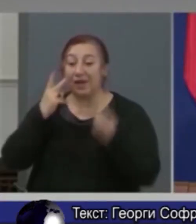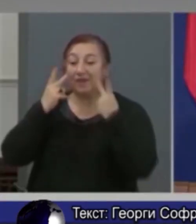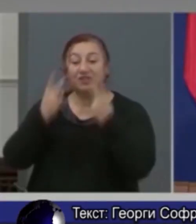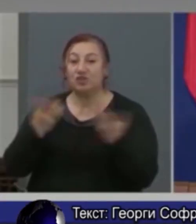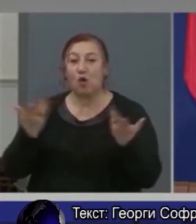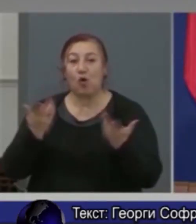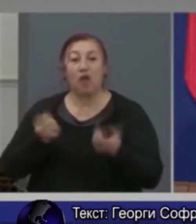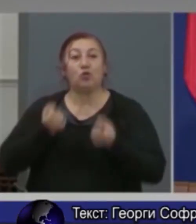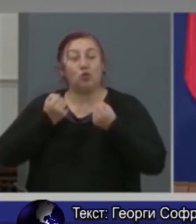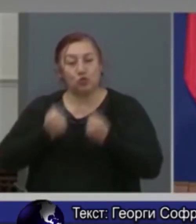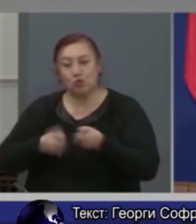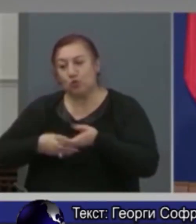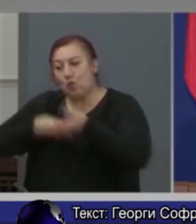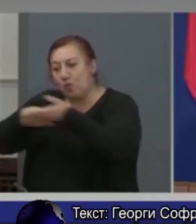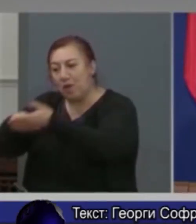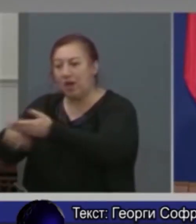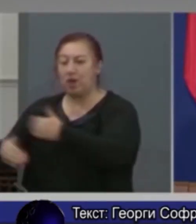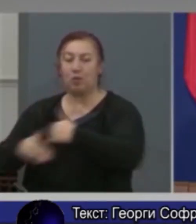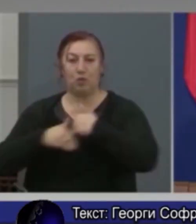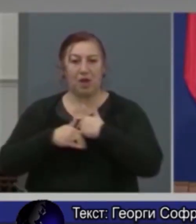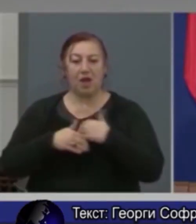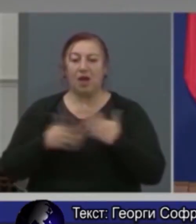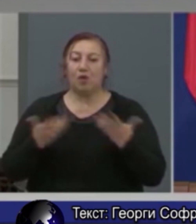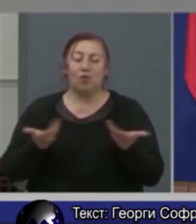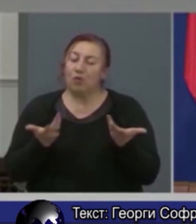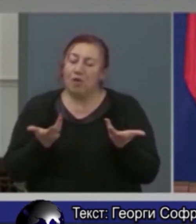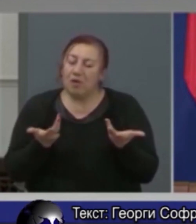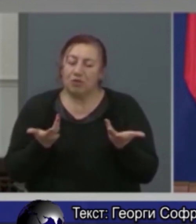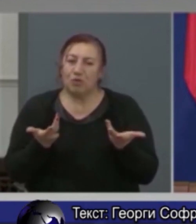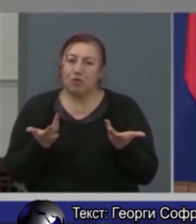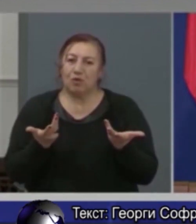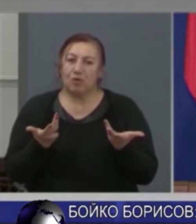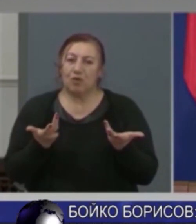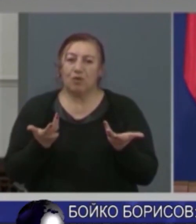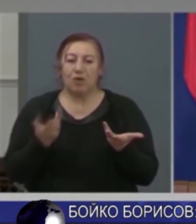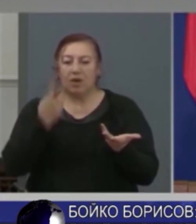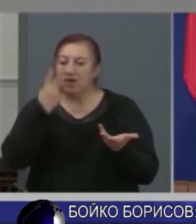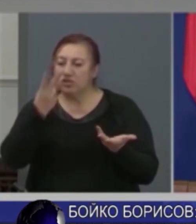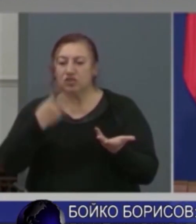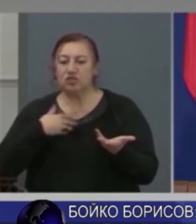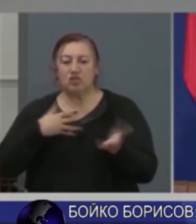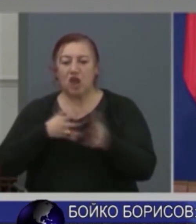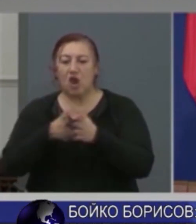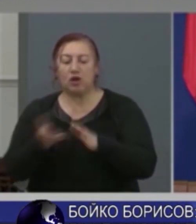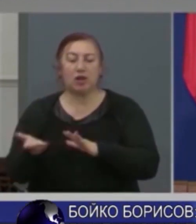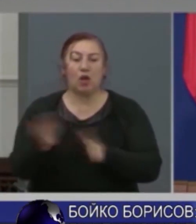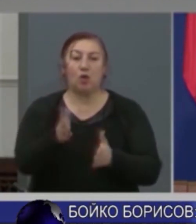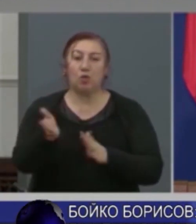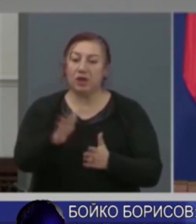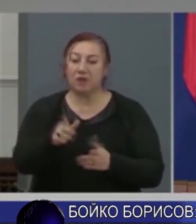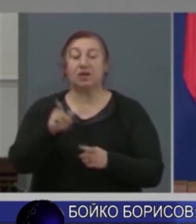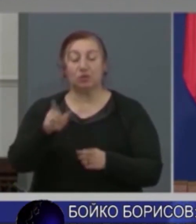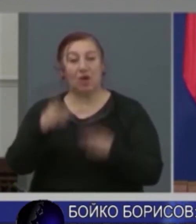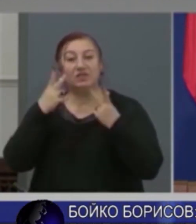Българската индустрия произвежда с пъти по-качествени защитни стоки от великите империи, каза премиерът на България Бойко Борисов.